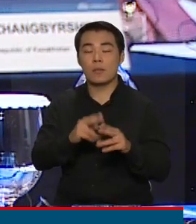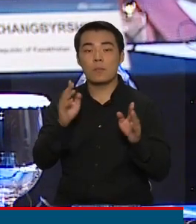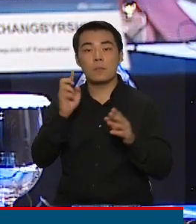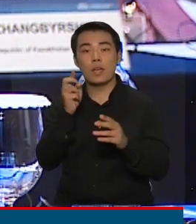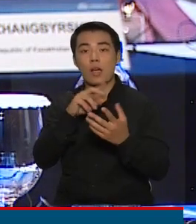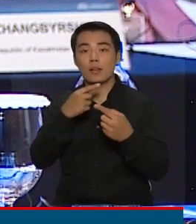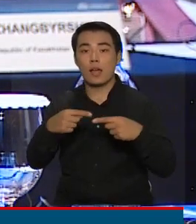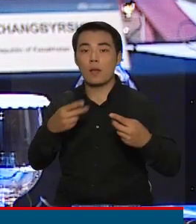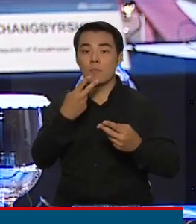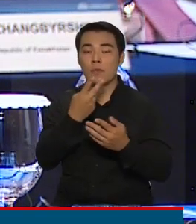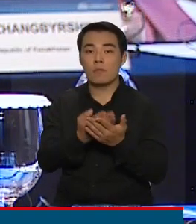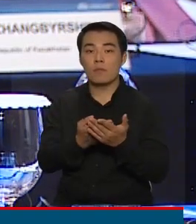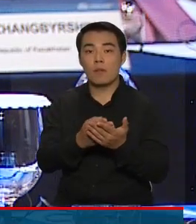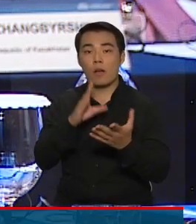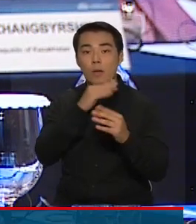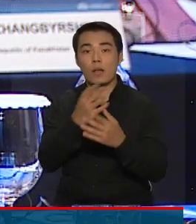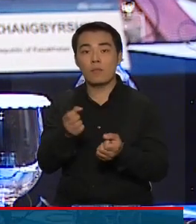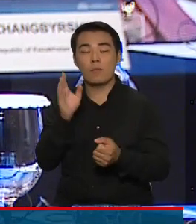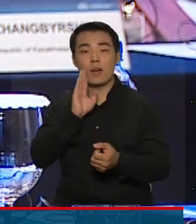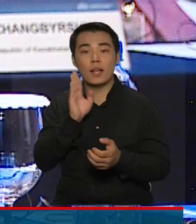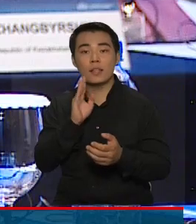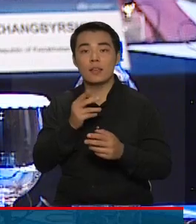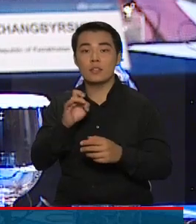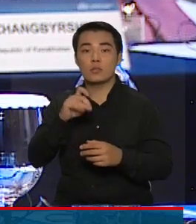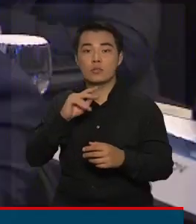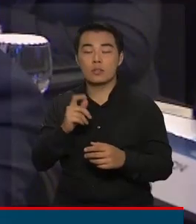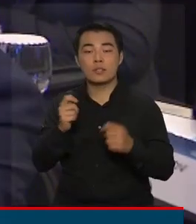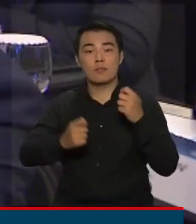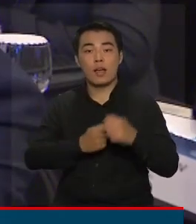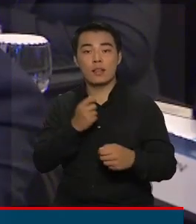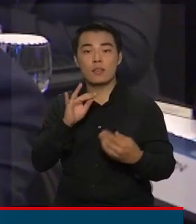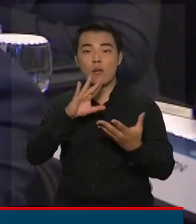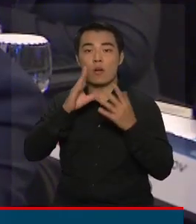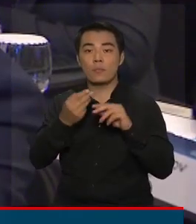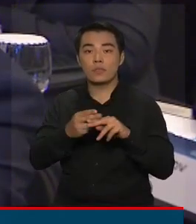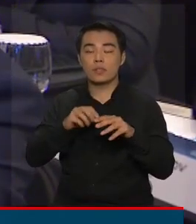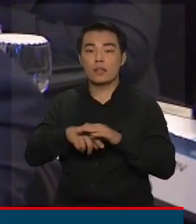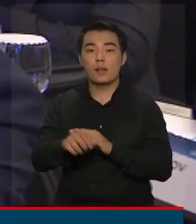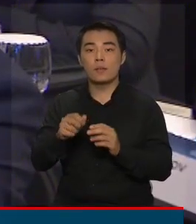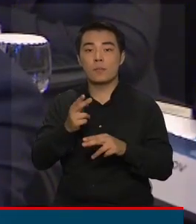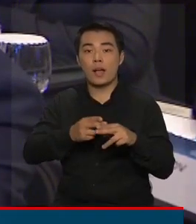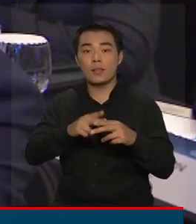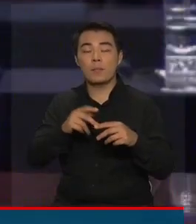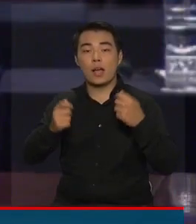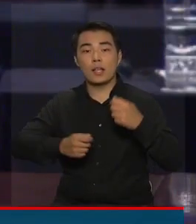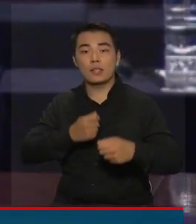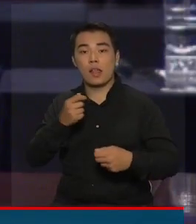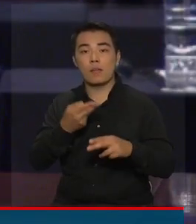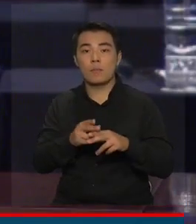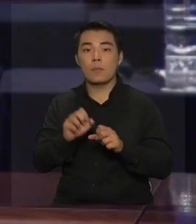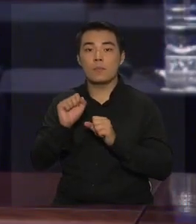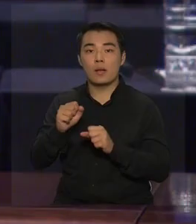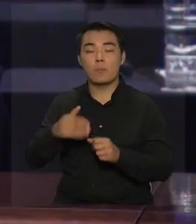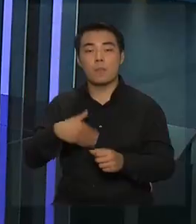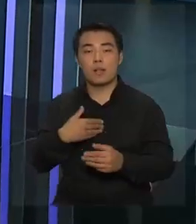биоалуан түрлілікті сақтау, су ресурстарын, соның ішінде трансшекаралық ресурстарды тиімді пайдалану мен қорғау болуға